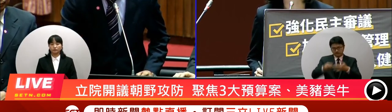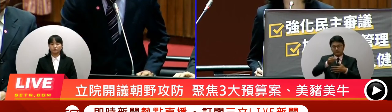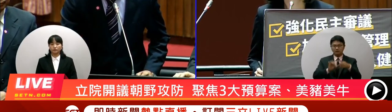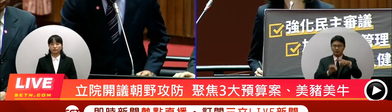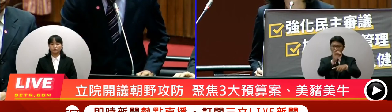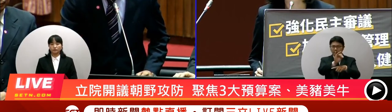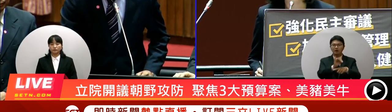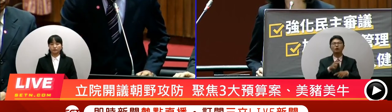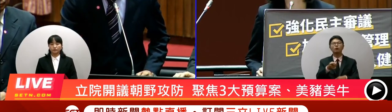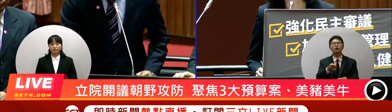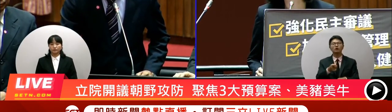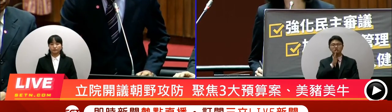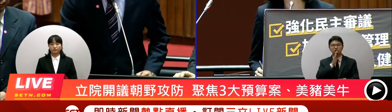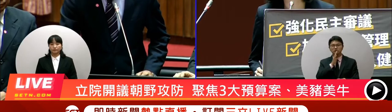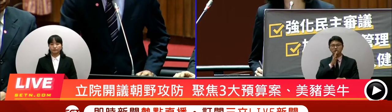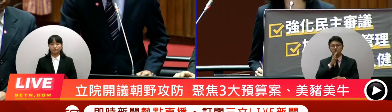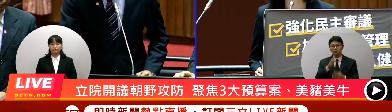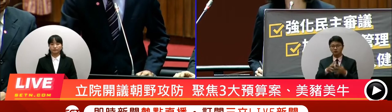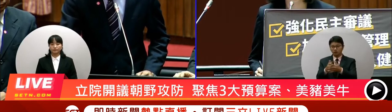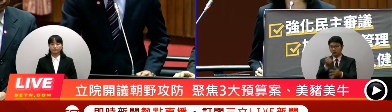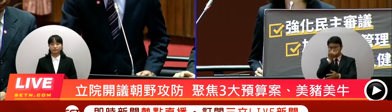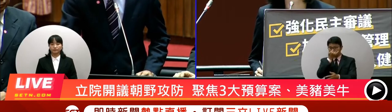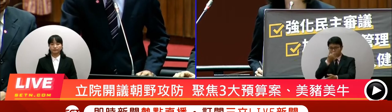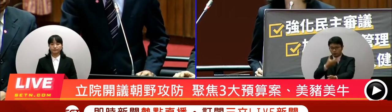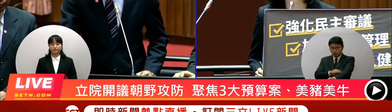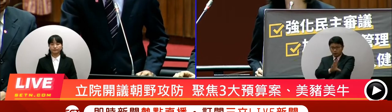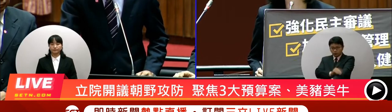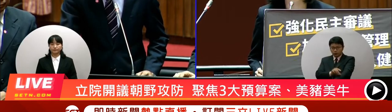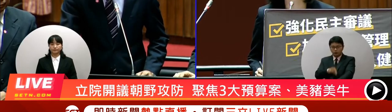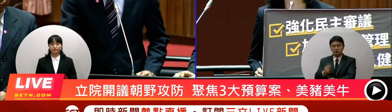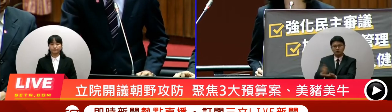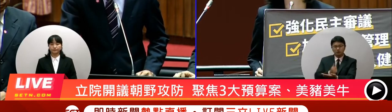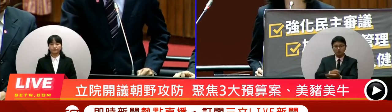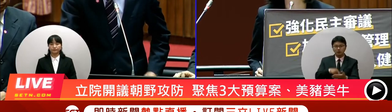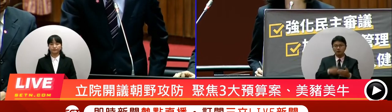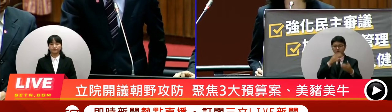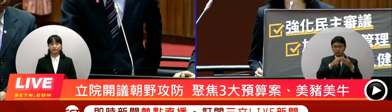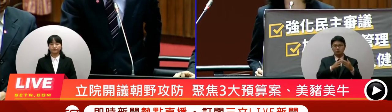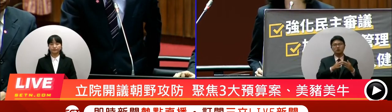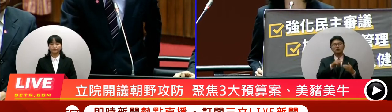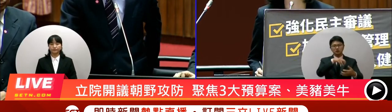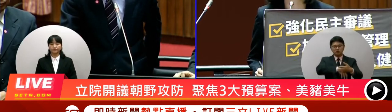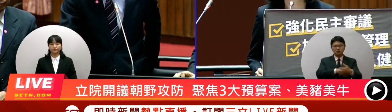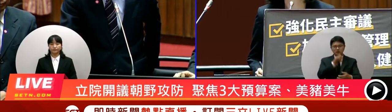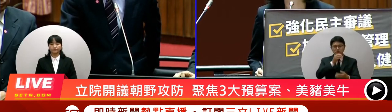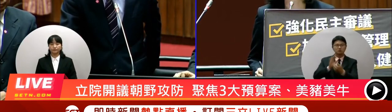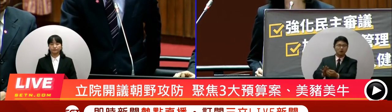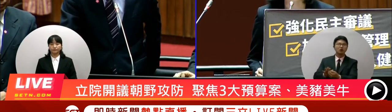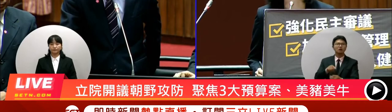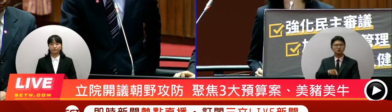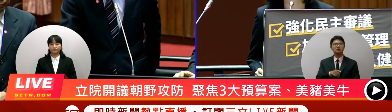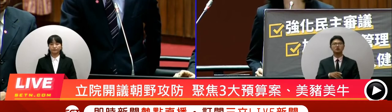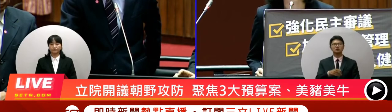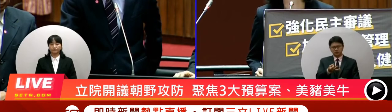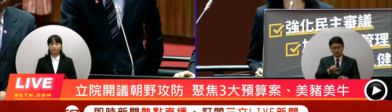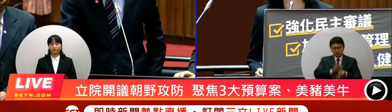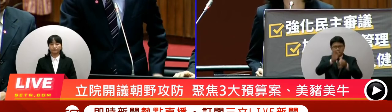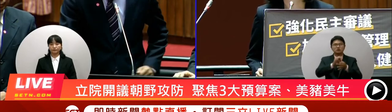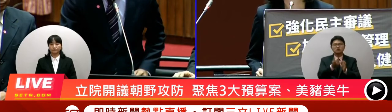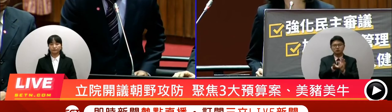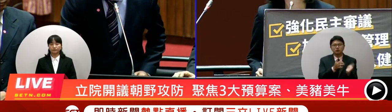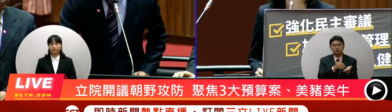有的这个含有莱猪进口牛猪 的使用在学校的午餐当中，所以未来即将会再提高，所以也需要相关的经费的编